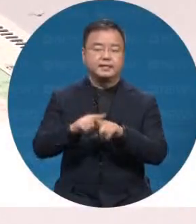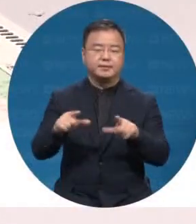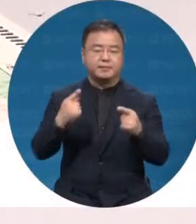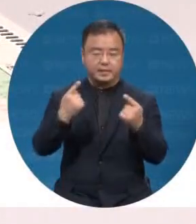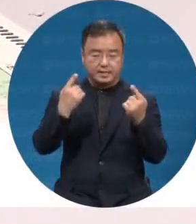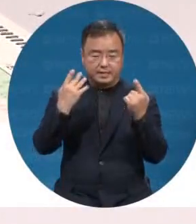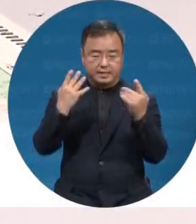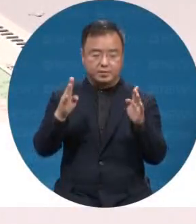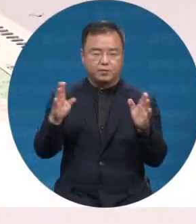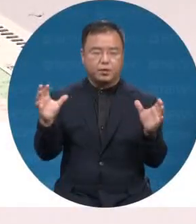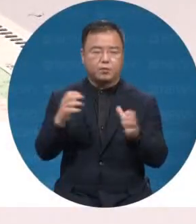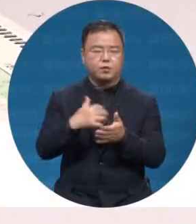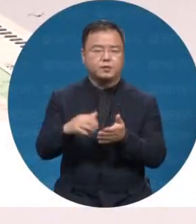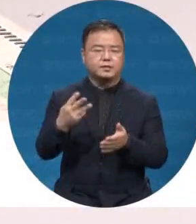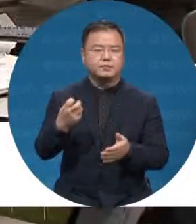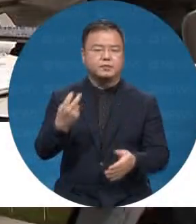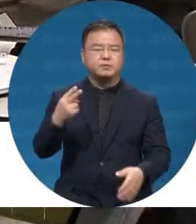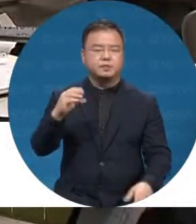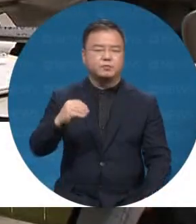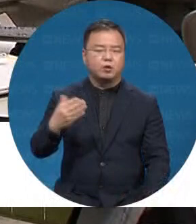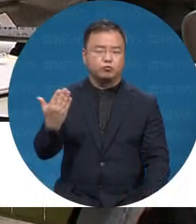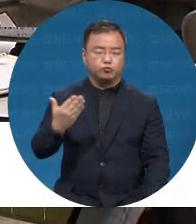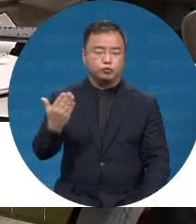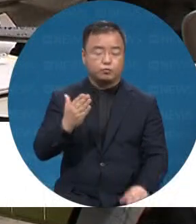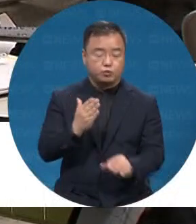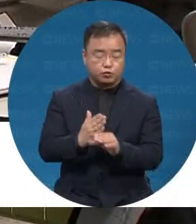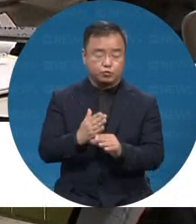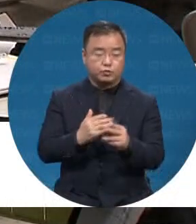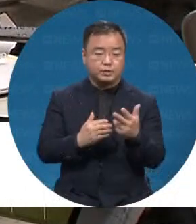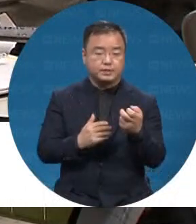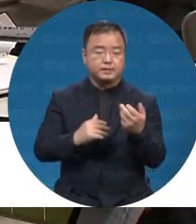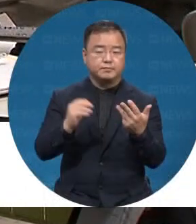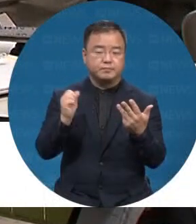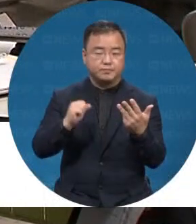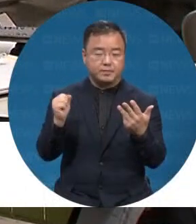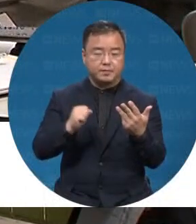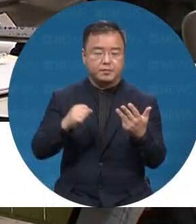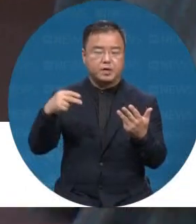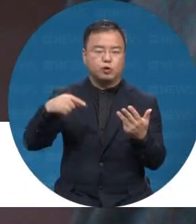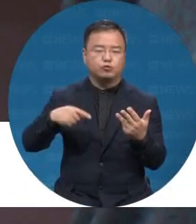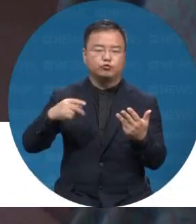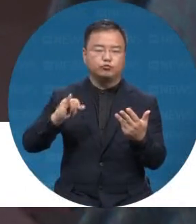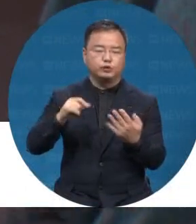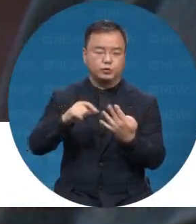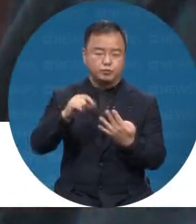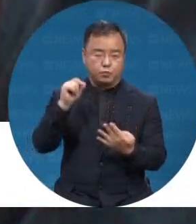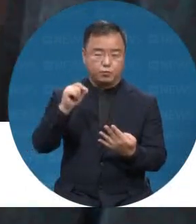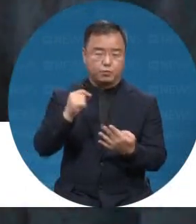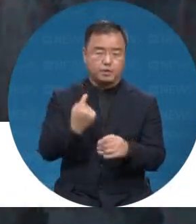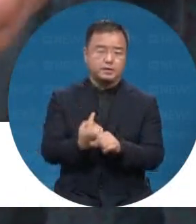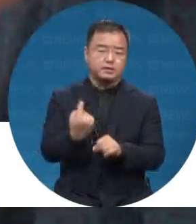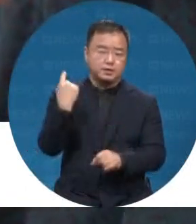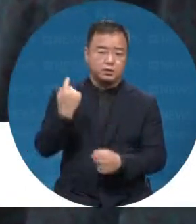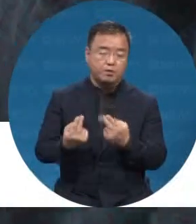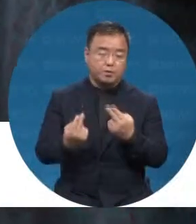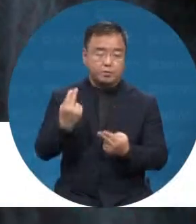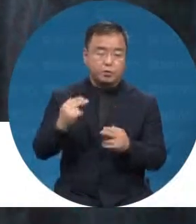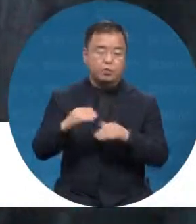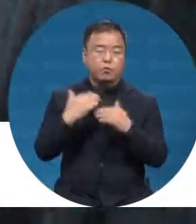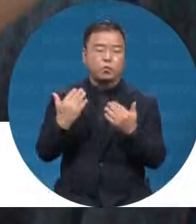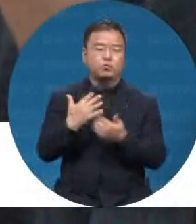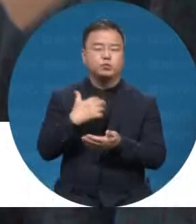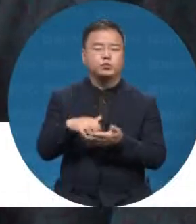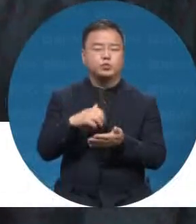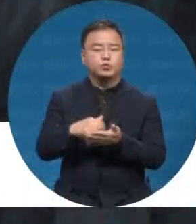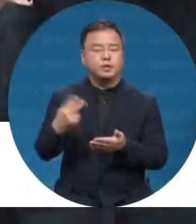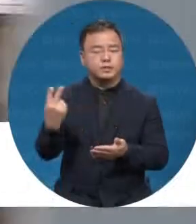모집인원은 329,000여명이 가운데 78% 수시모집으로 뽑습니다 지난해와 비교해 전체 모집 규모